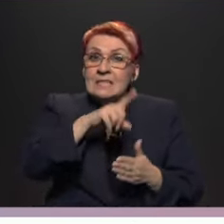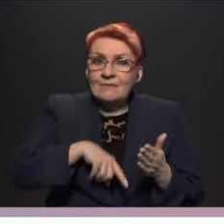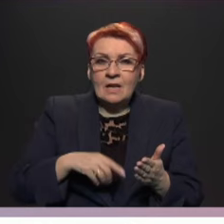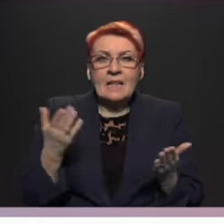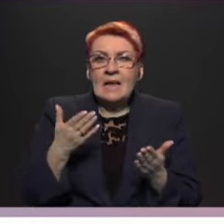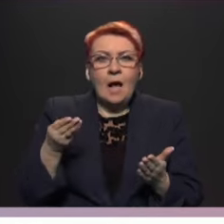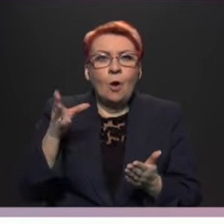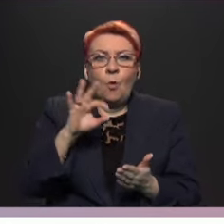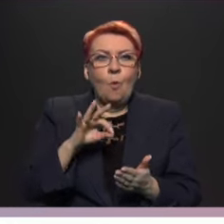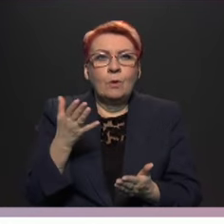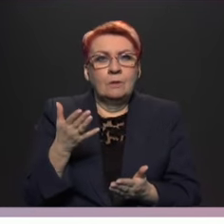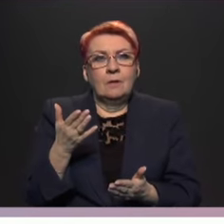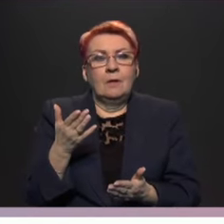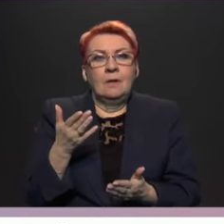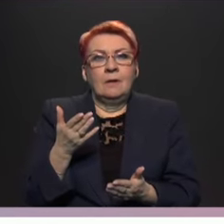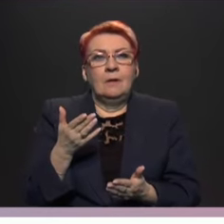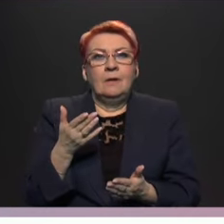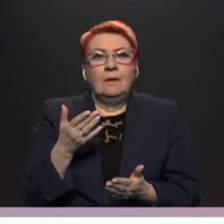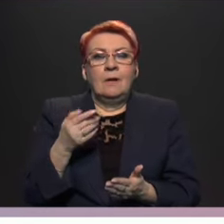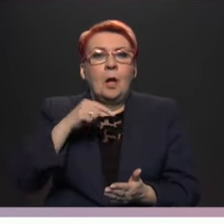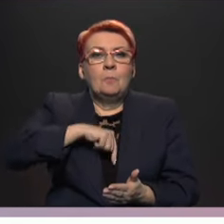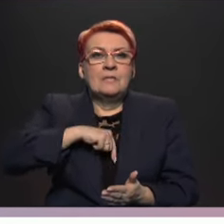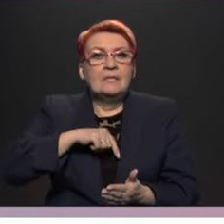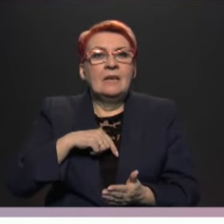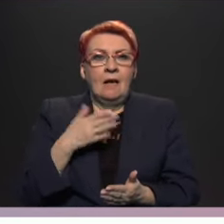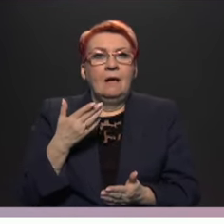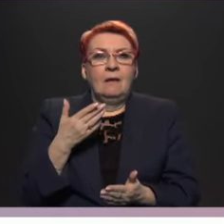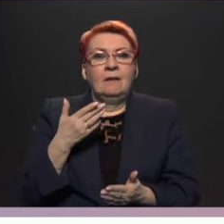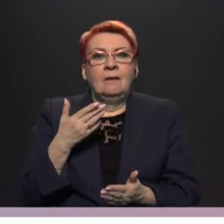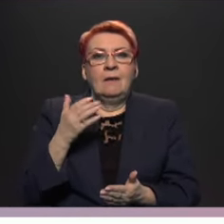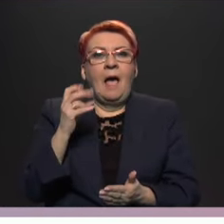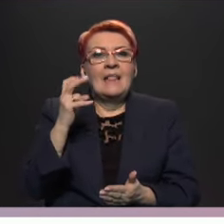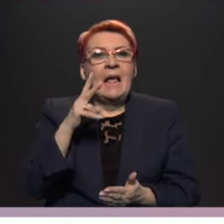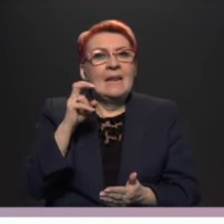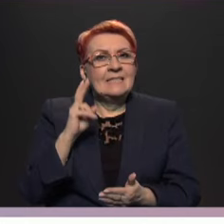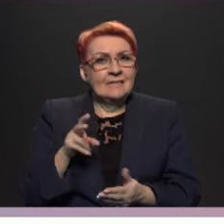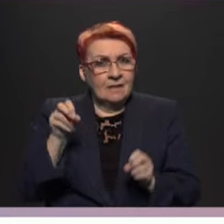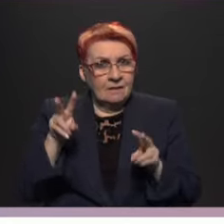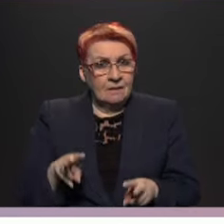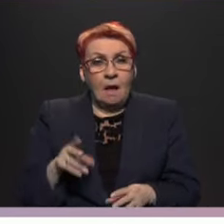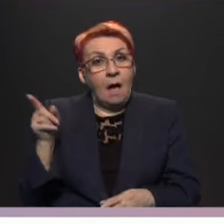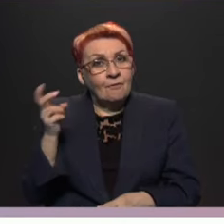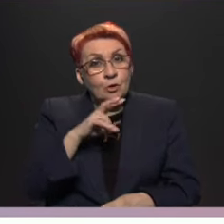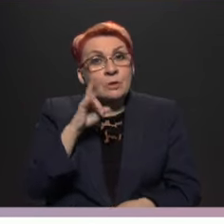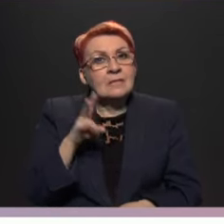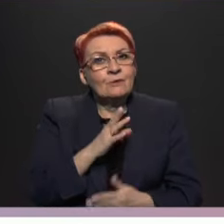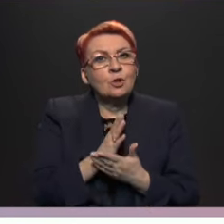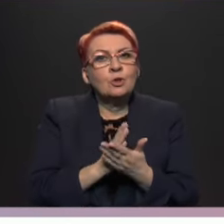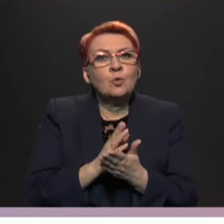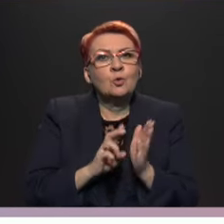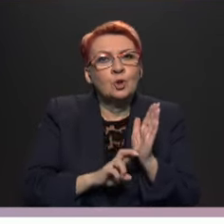там психоаналитику, а ты идешь в храм к священнослужителю, который руководствуется